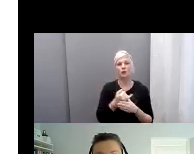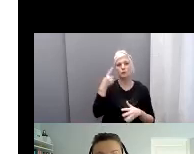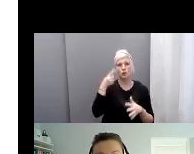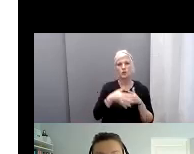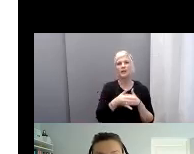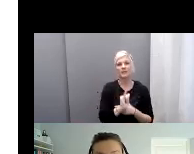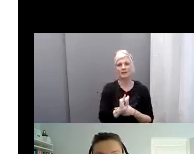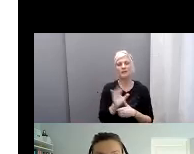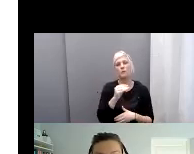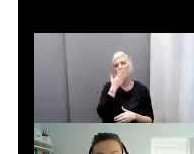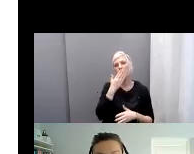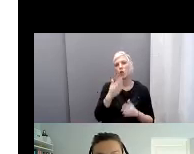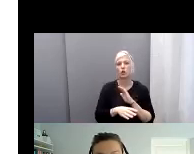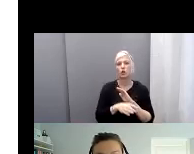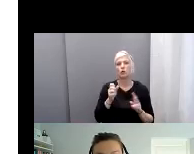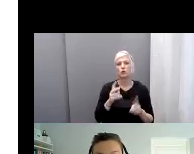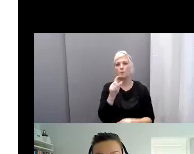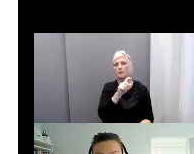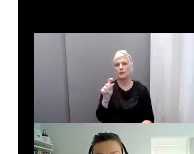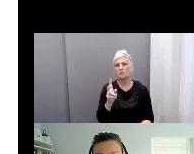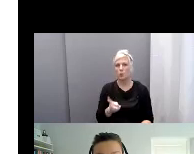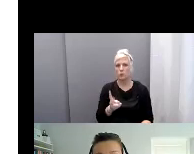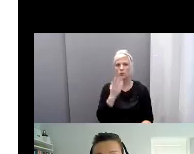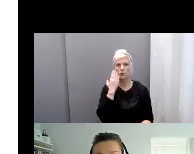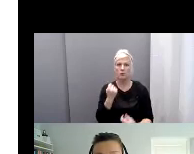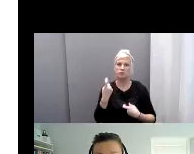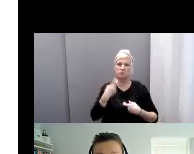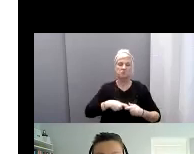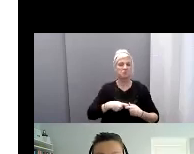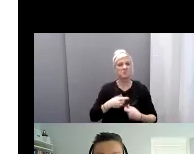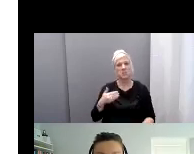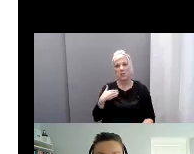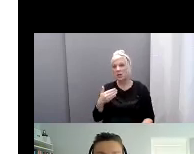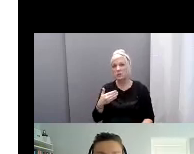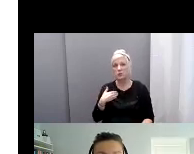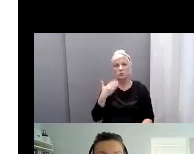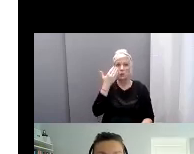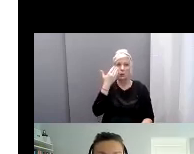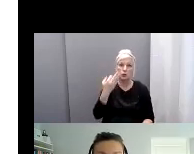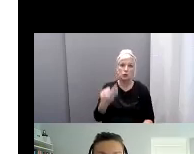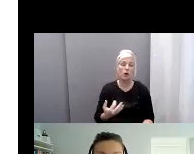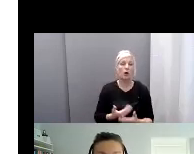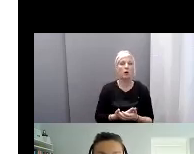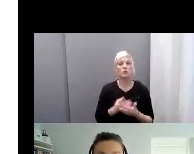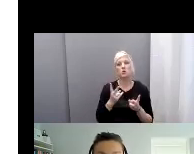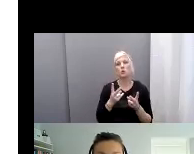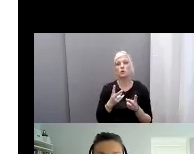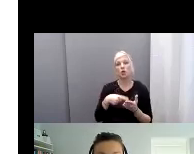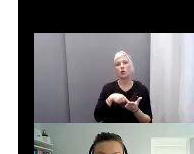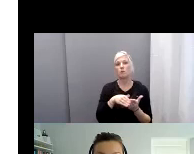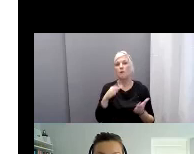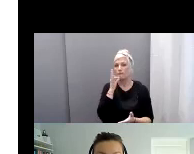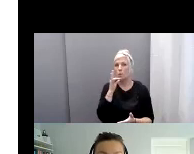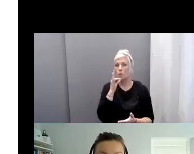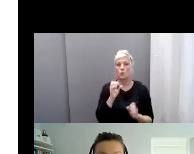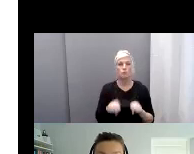också. Och där kan det handla också om relationskunskap och sådana frågor. Så inte